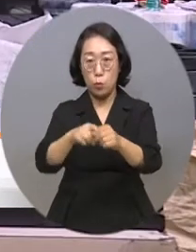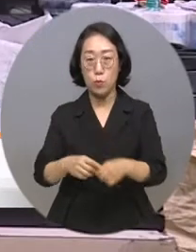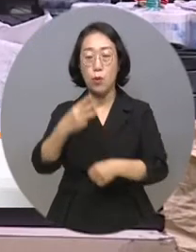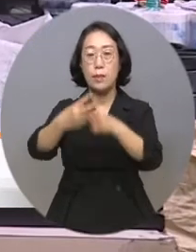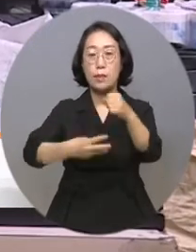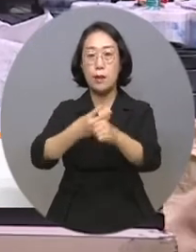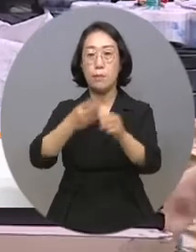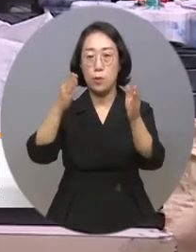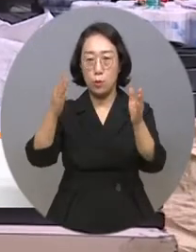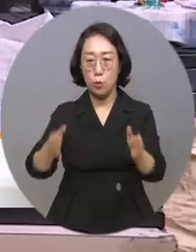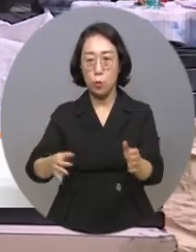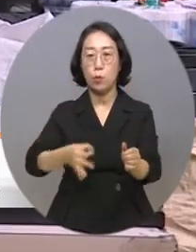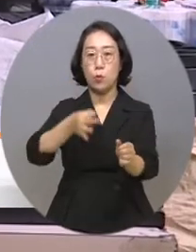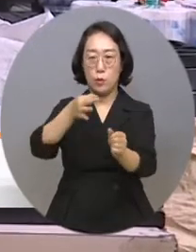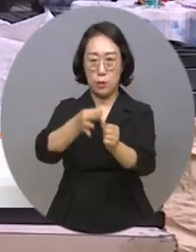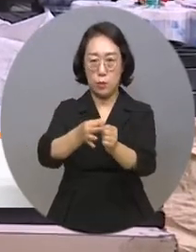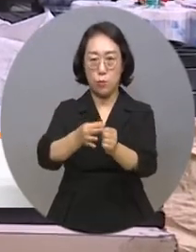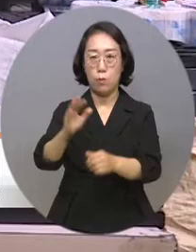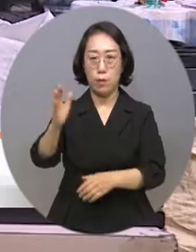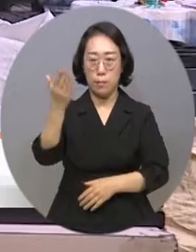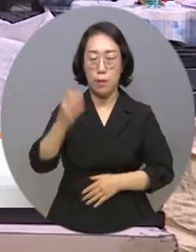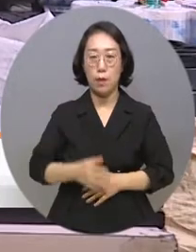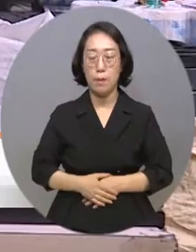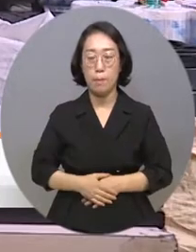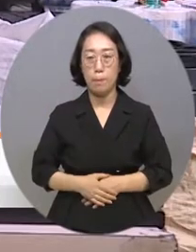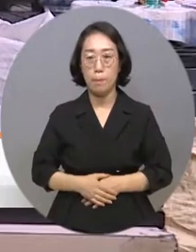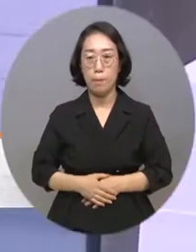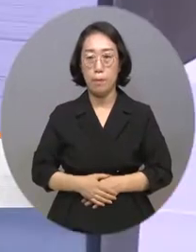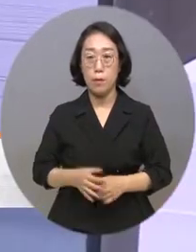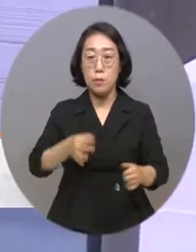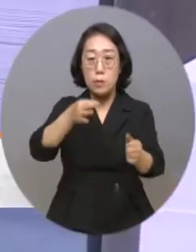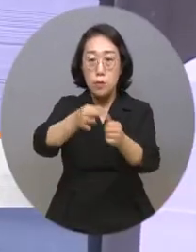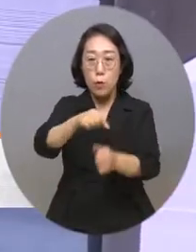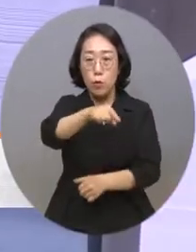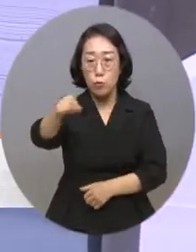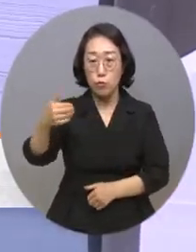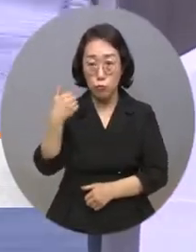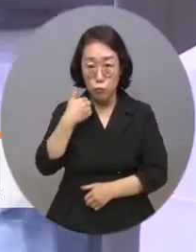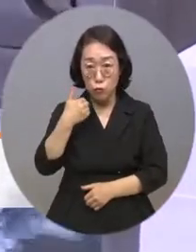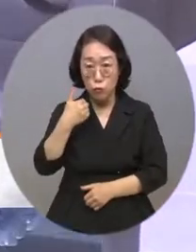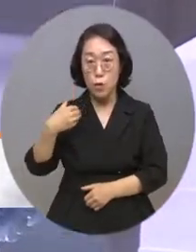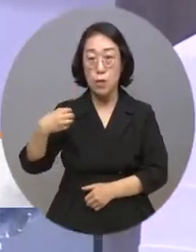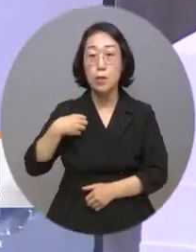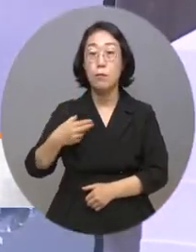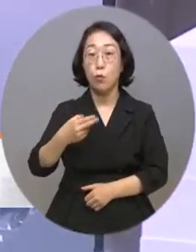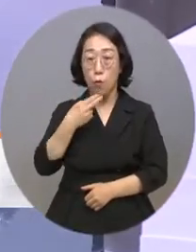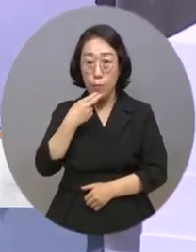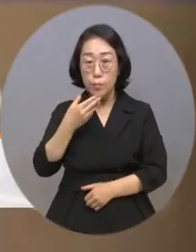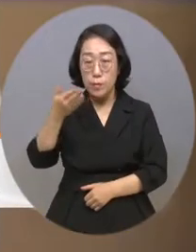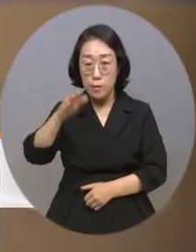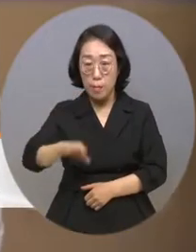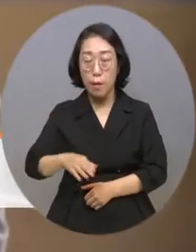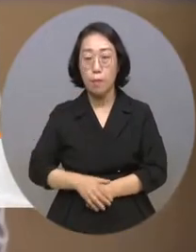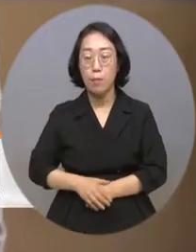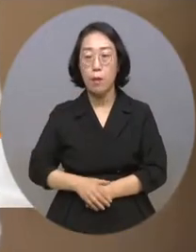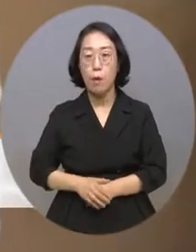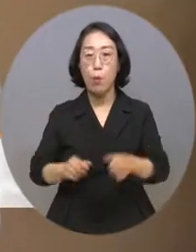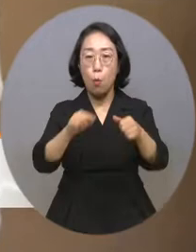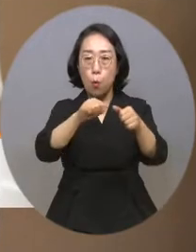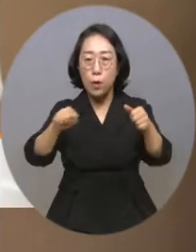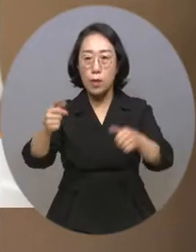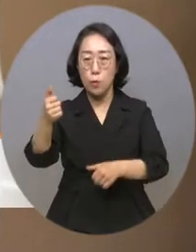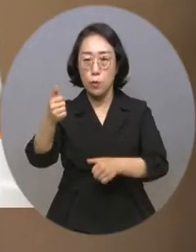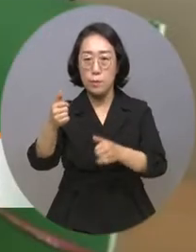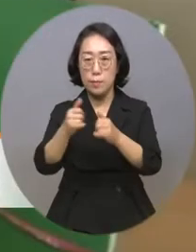3년간 한시적으로 지원됩니다. 지원 대상은 장애인 고용 의무가 없는 상시 근로자 수 5인 이상 50인